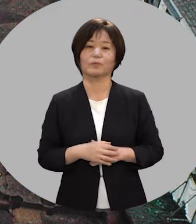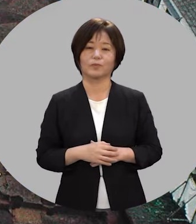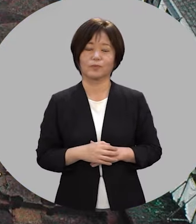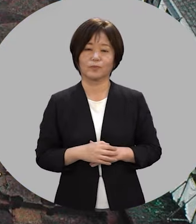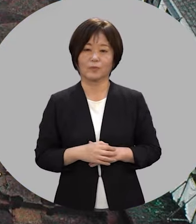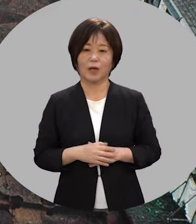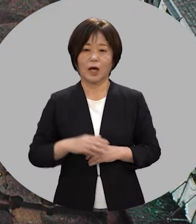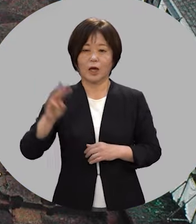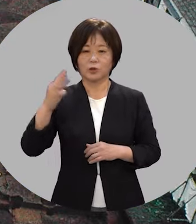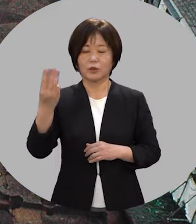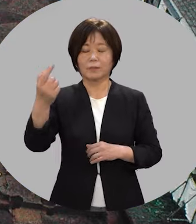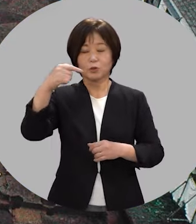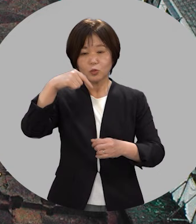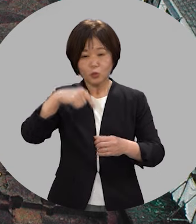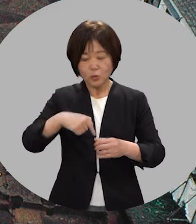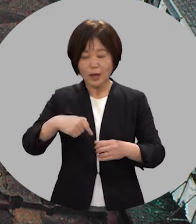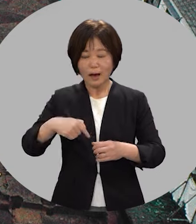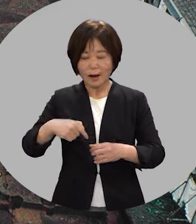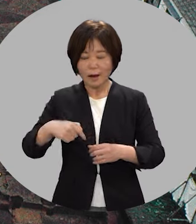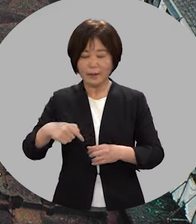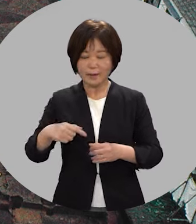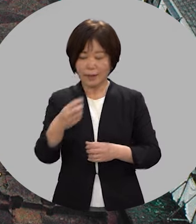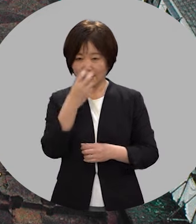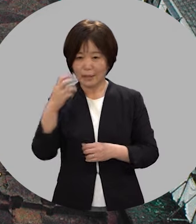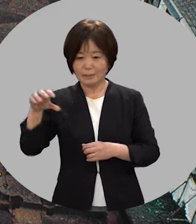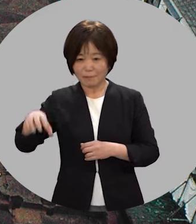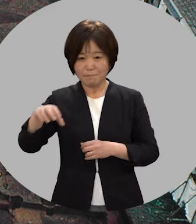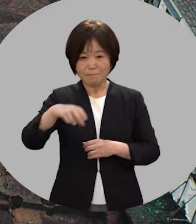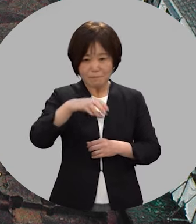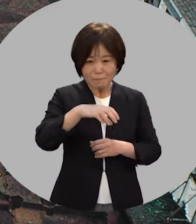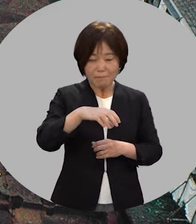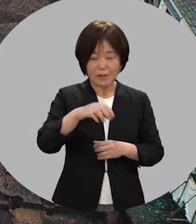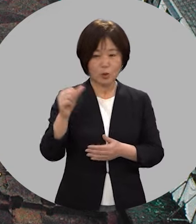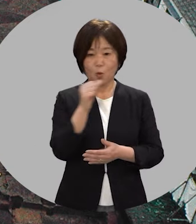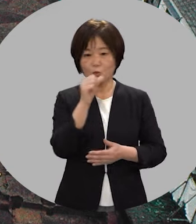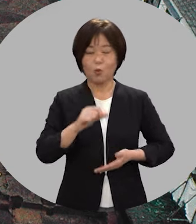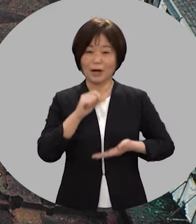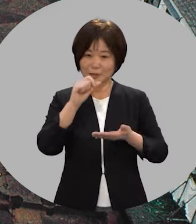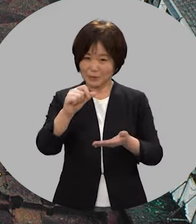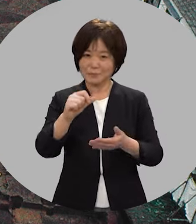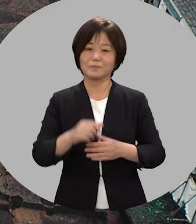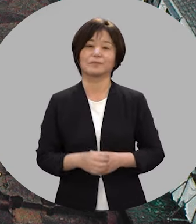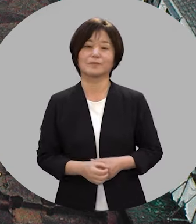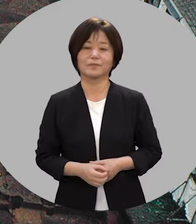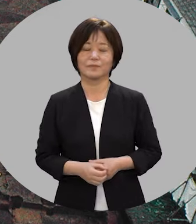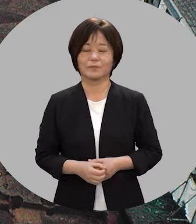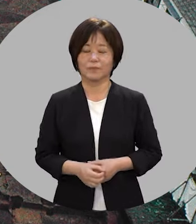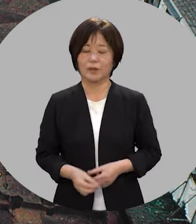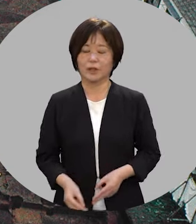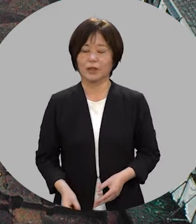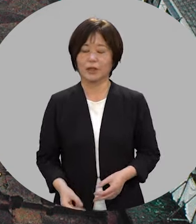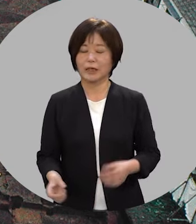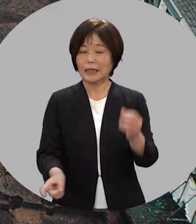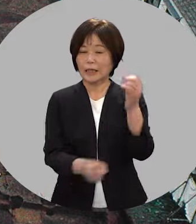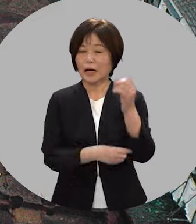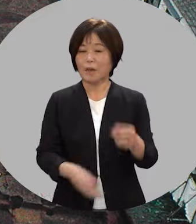では区内で発掘された遺跡の数々を見ていきましょう。最初は鎌倉橋上遺